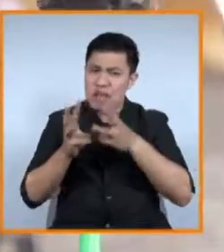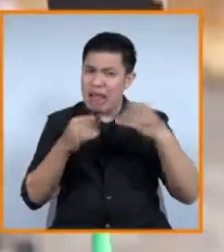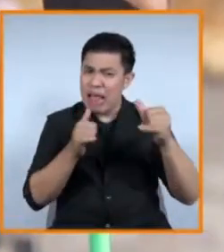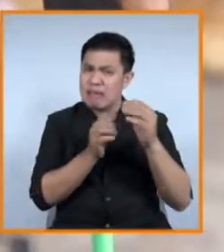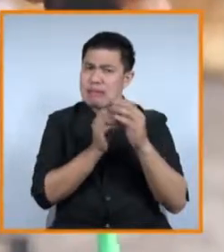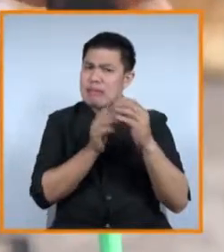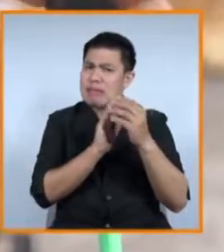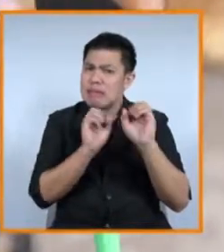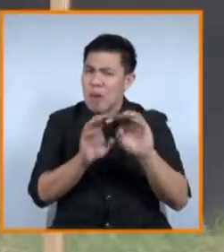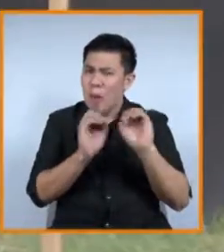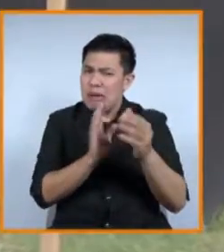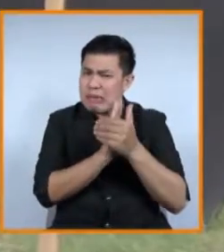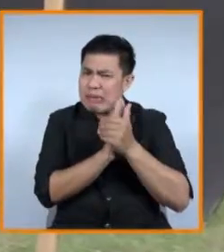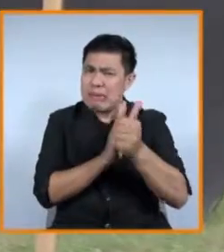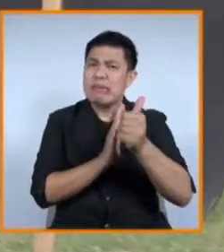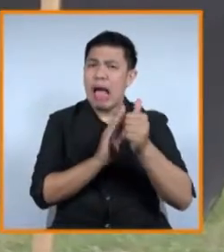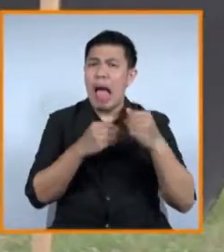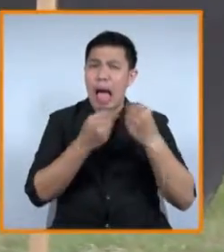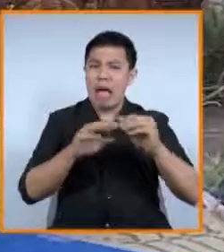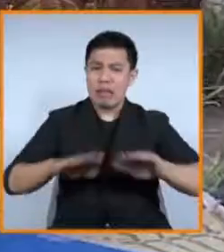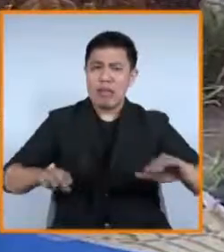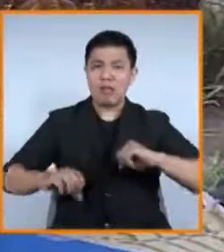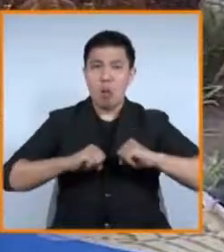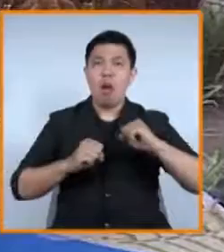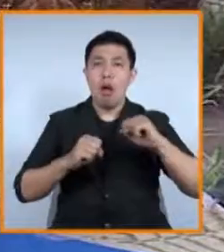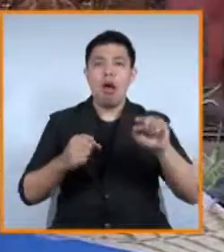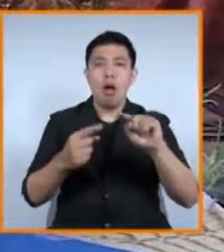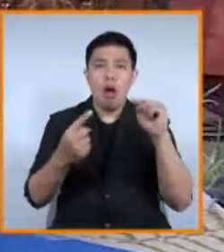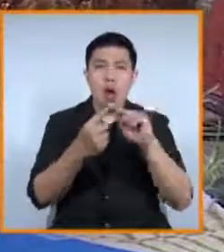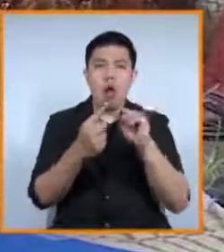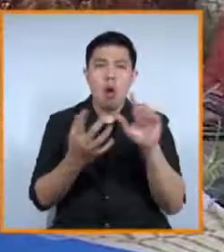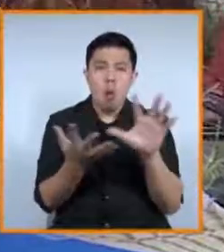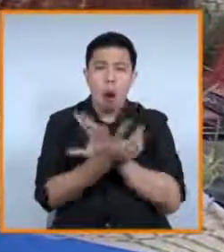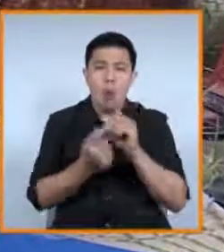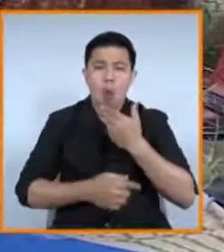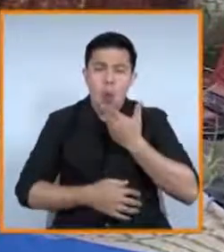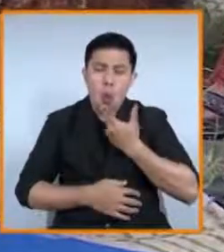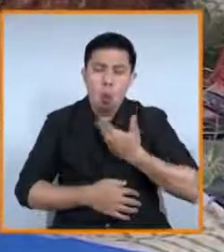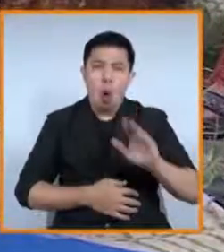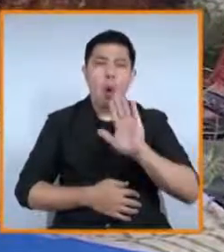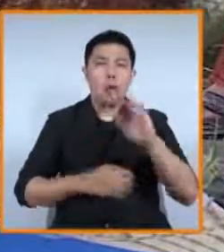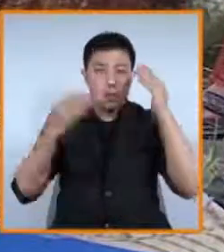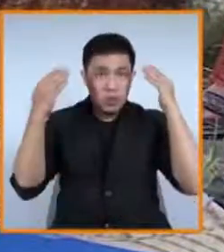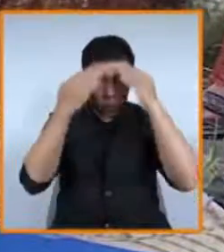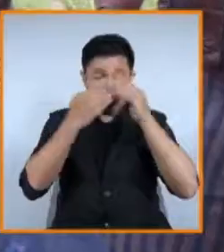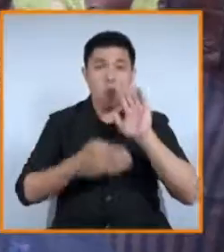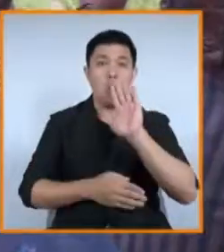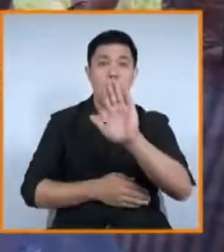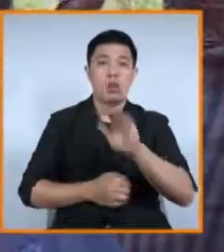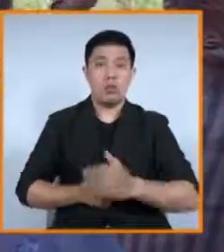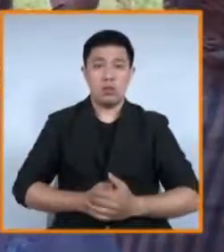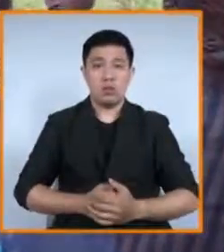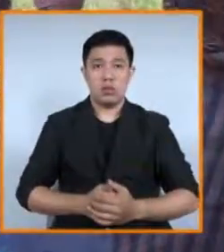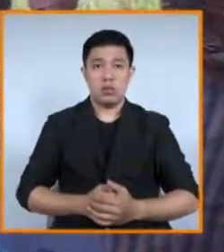ชำนาญสู่คนรุ่นหลังเพื่ออนุรักษ์ประเพณีการละเล่นอันเก่าแก่นี้ให้อยู่คู่กับอินโดนีเซียต่อไ